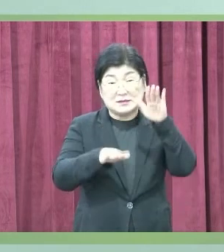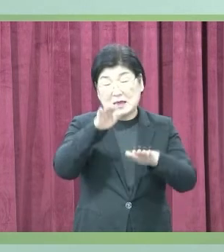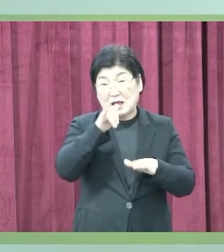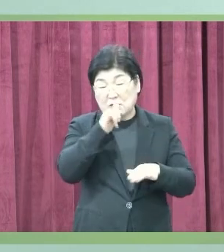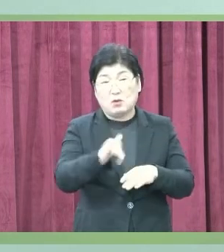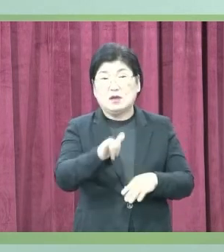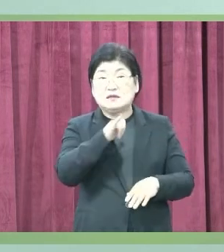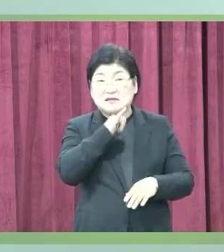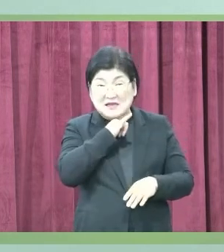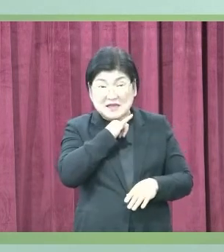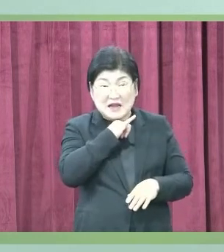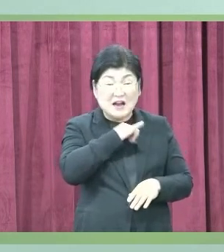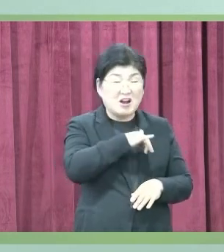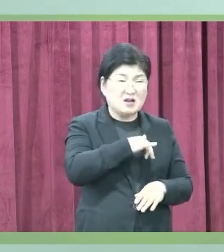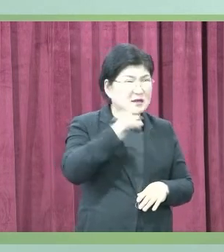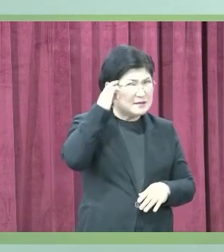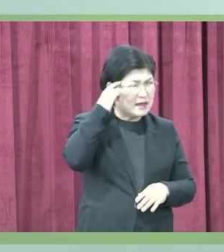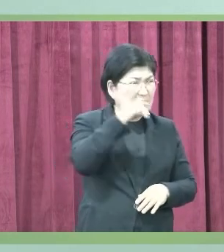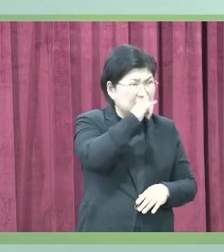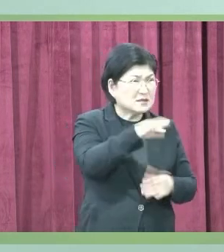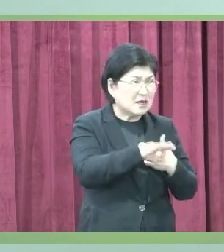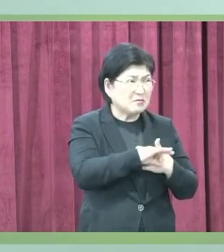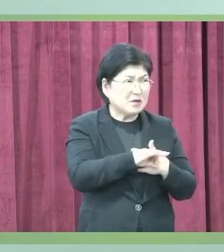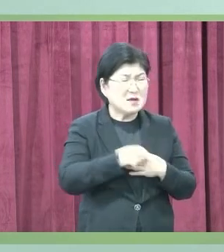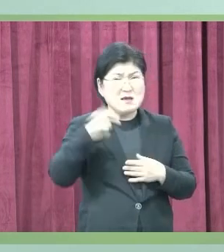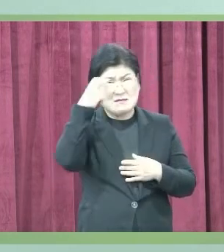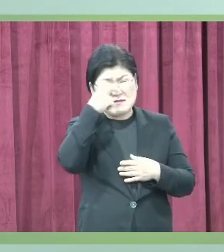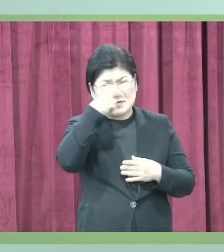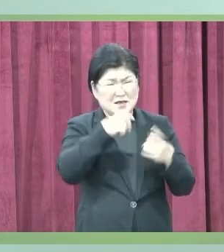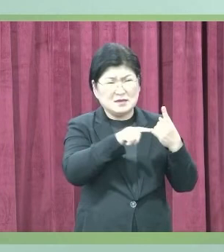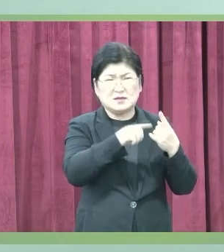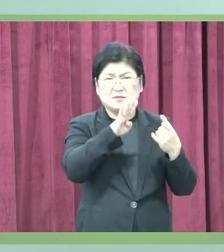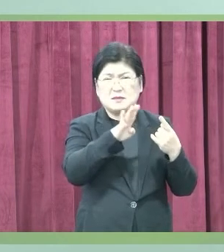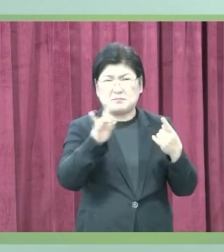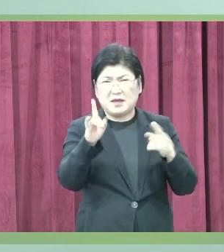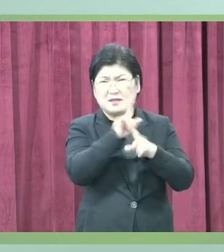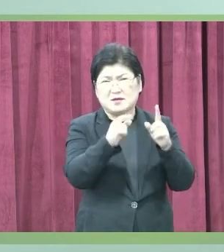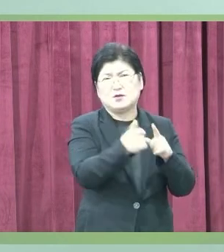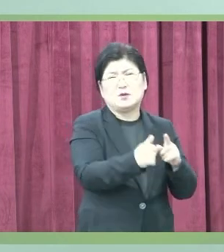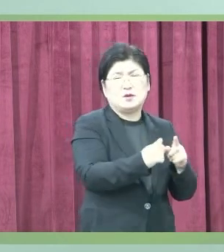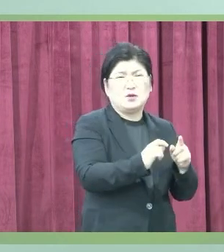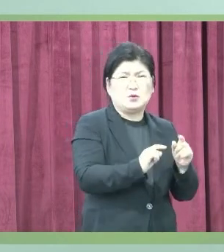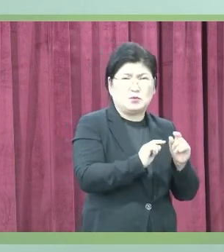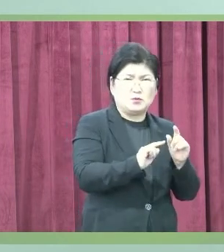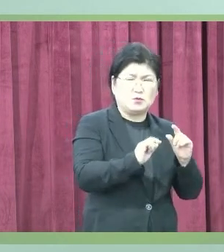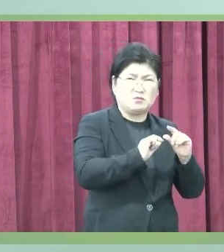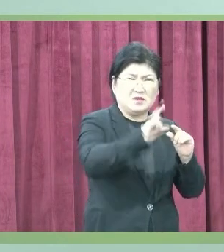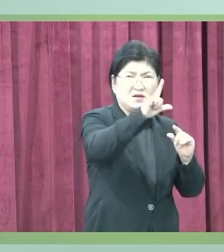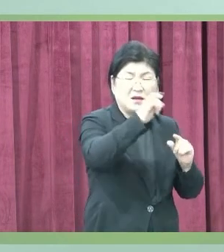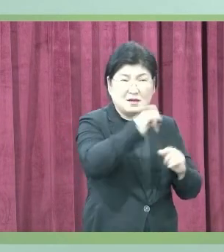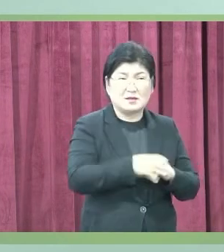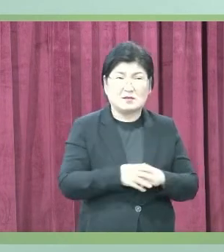자살 생각을 하는 그룹에서 미수검률이 1.3배 통계적으로 유의미하게 높았습니다. 조금